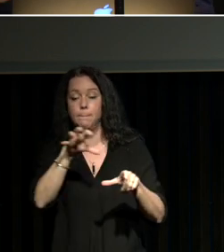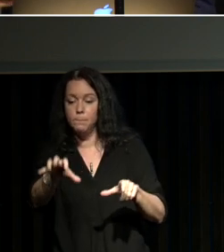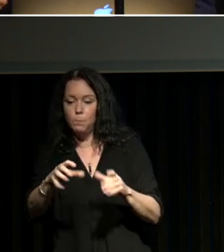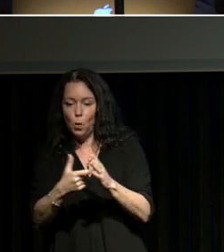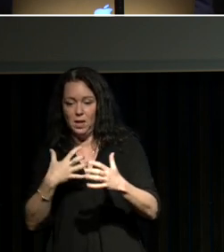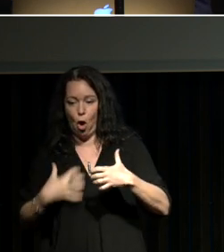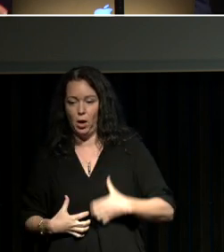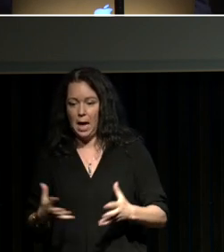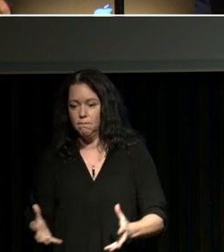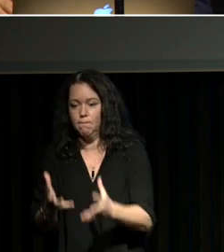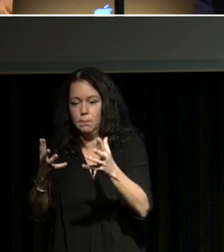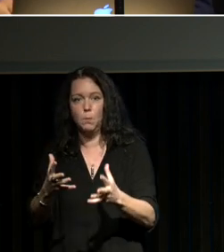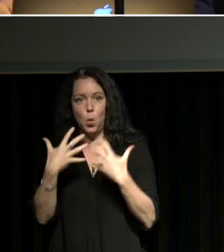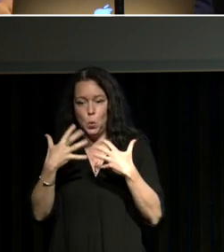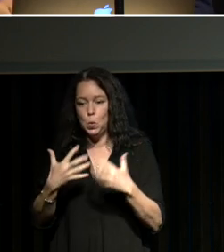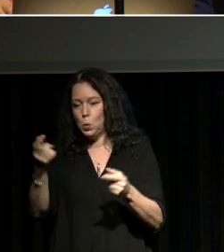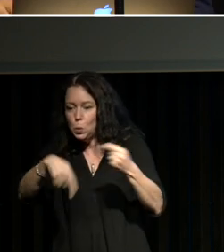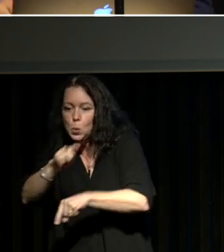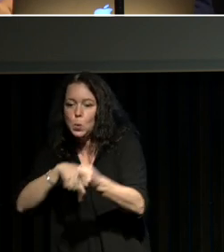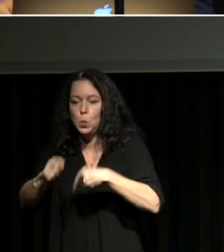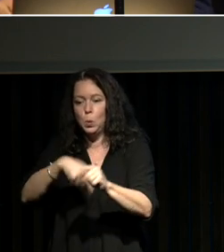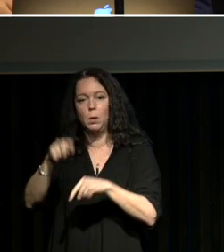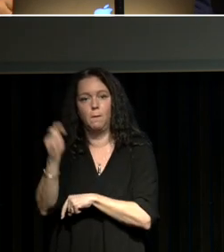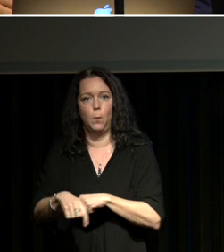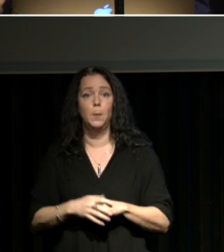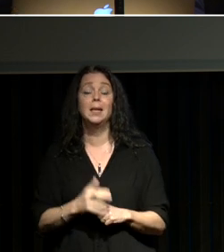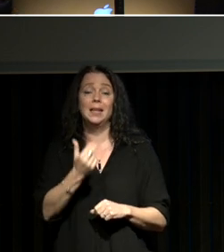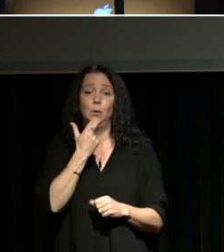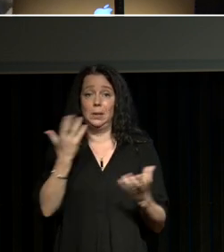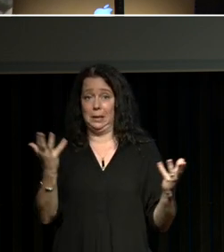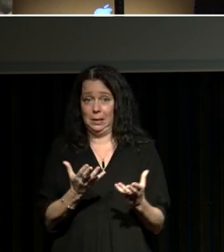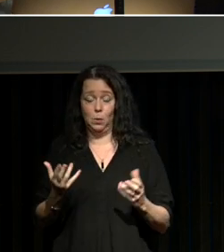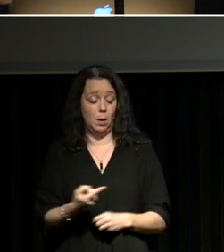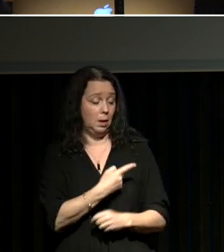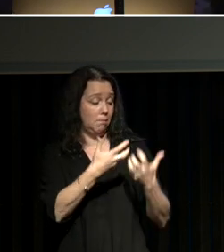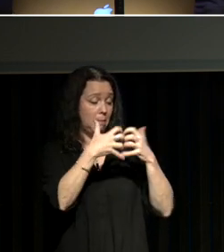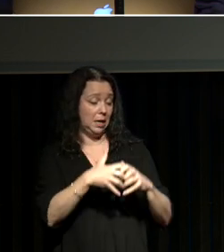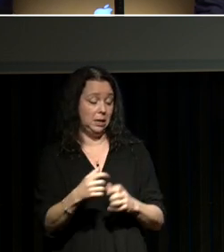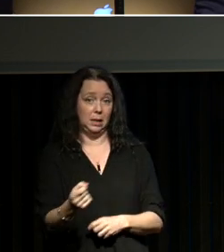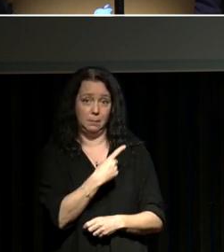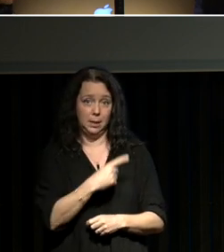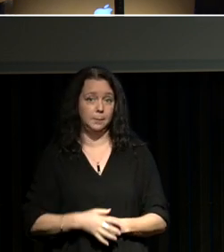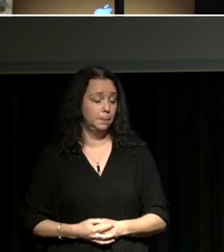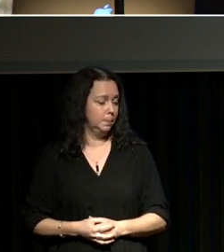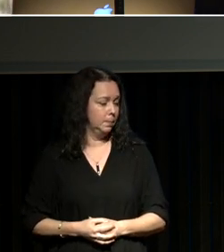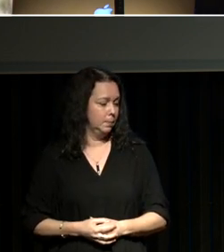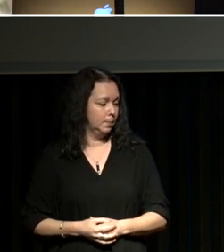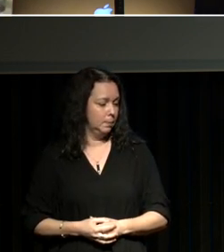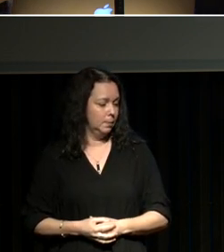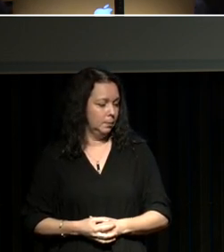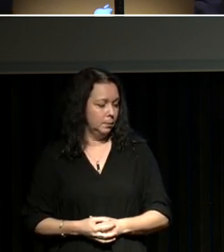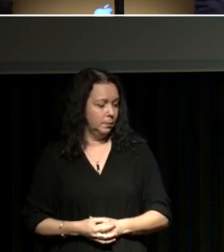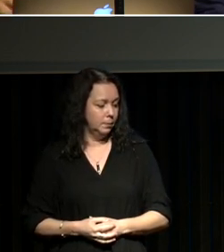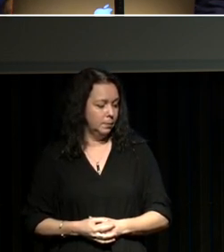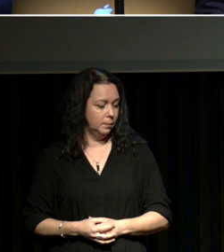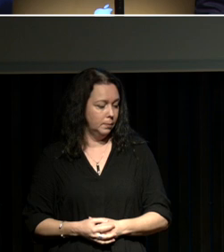les organes, pour qu'ils soient réoxygénés. Et qu'est-ce qu'on utilise? On utilise une machine de ce type, qui est une machine de circulation